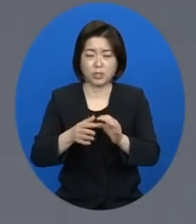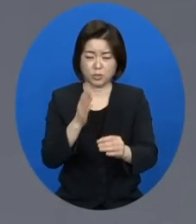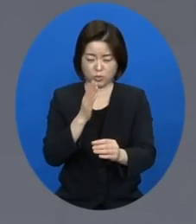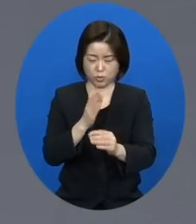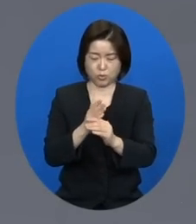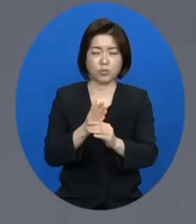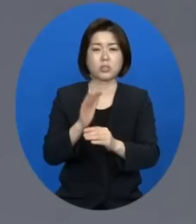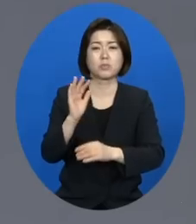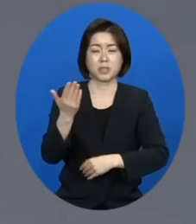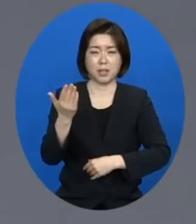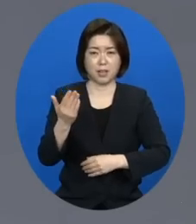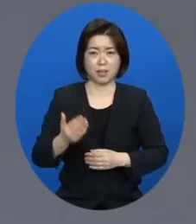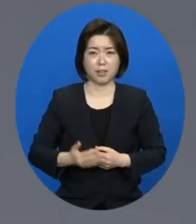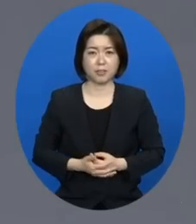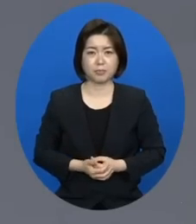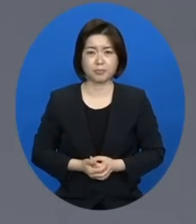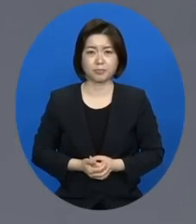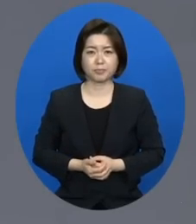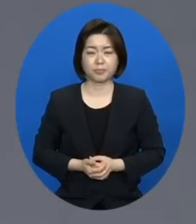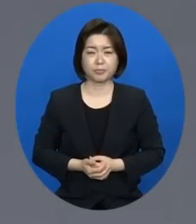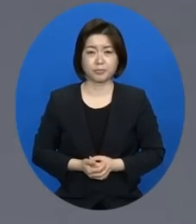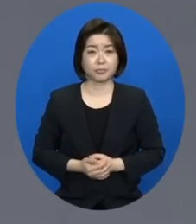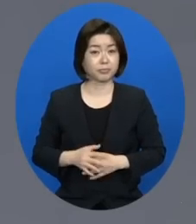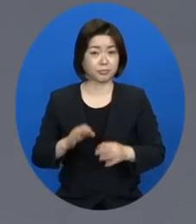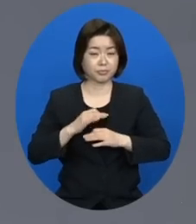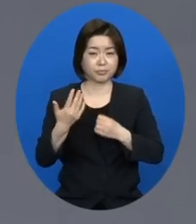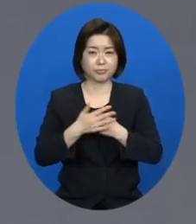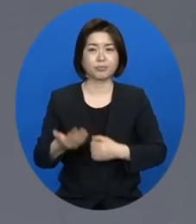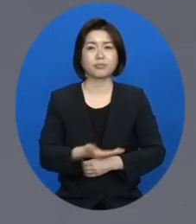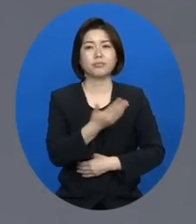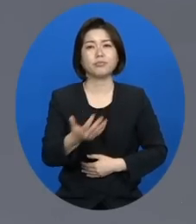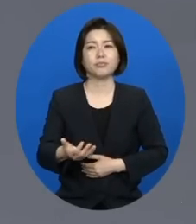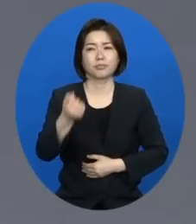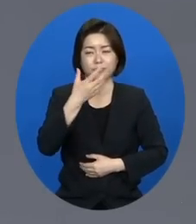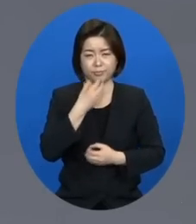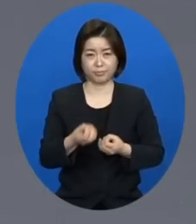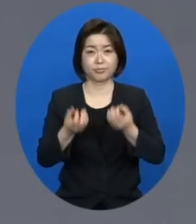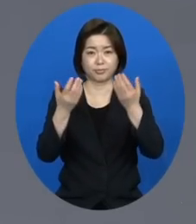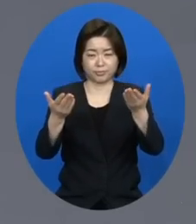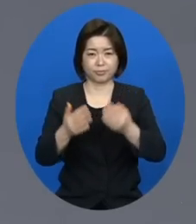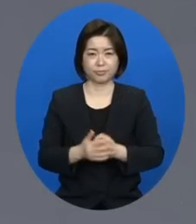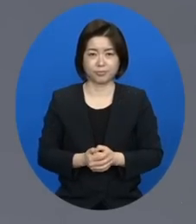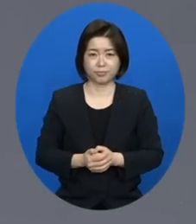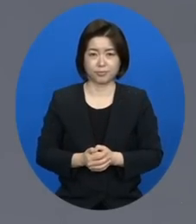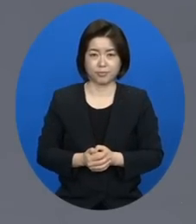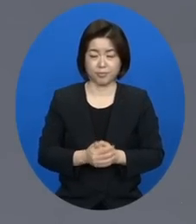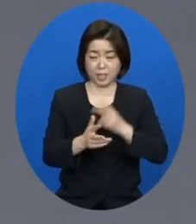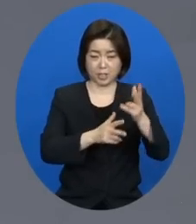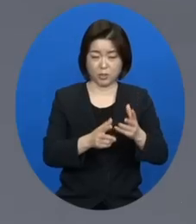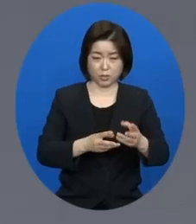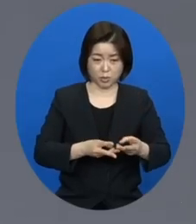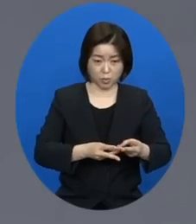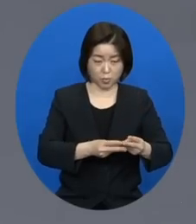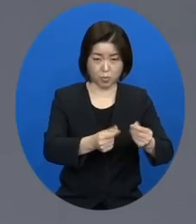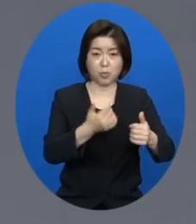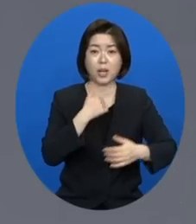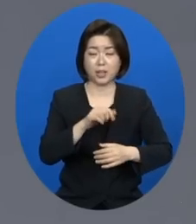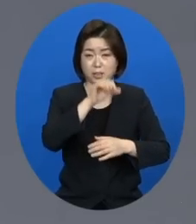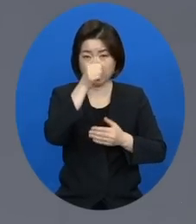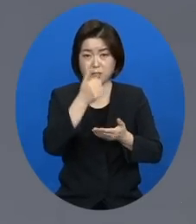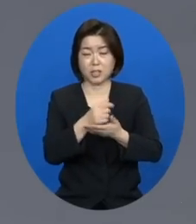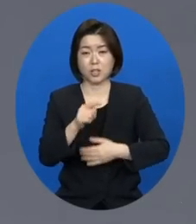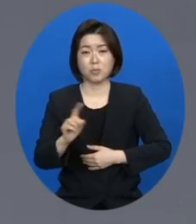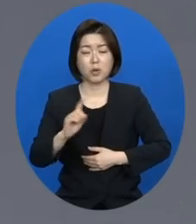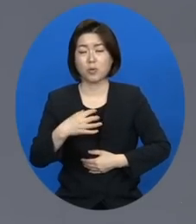중심이 된다는 것입니다. 이 놀라운 은혜가 여러분들에게 있기를 축복합니다. 아까 공장이 전조되었던 그 장로님, 어떻게 그